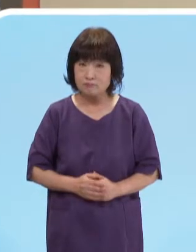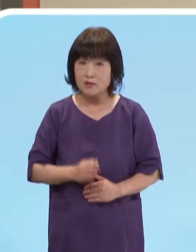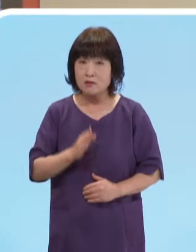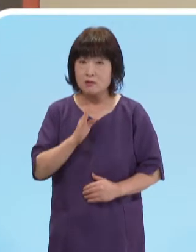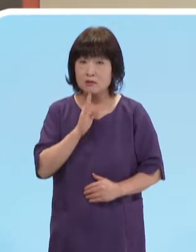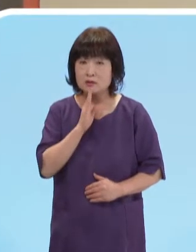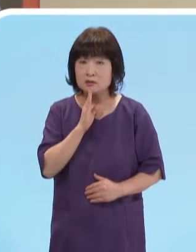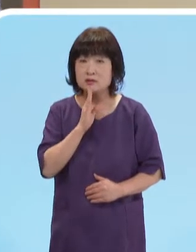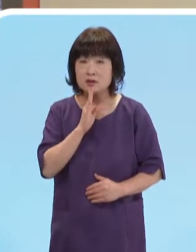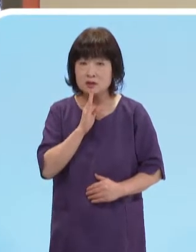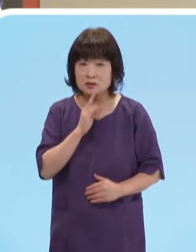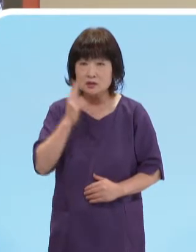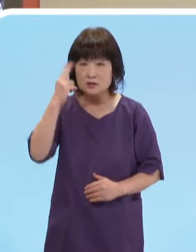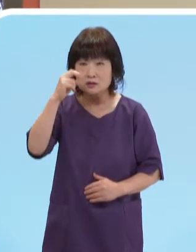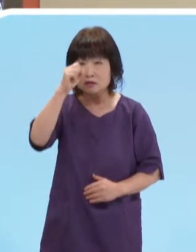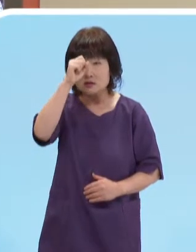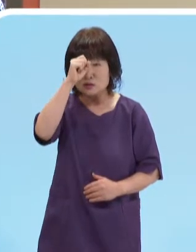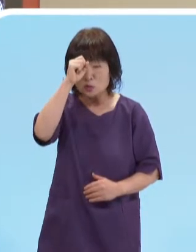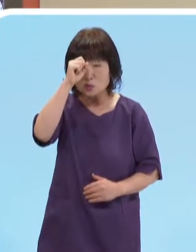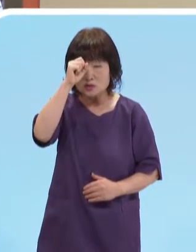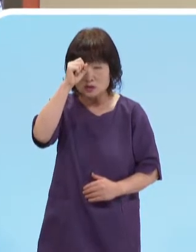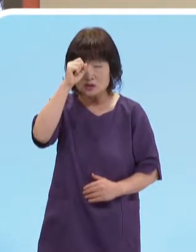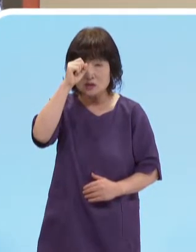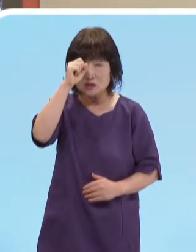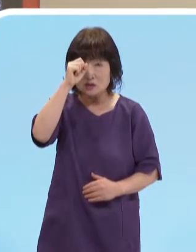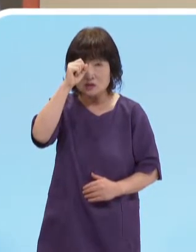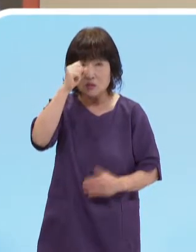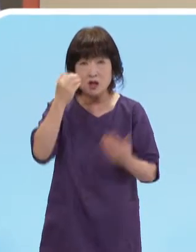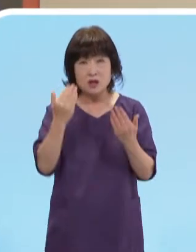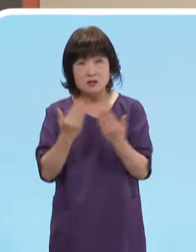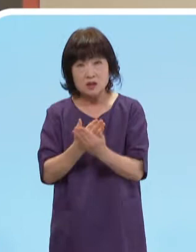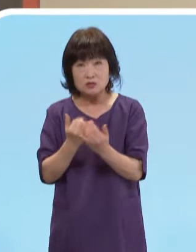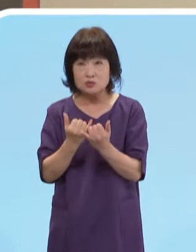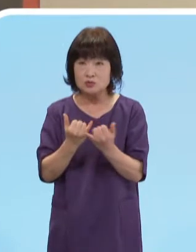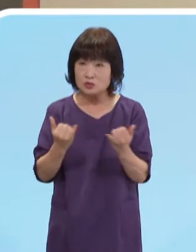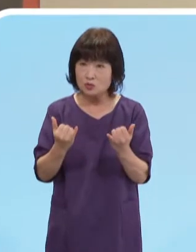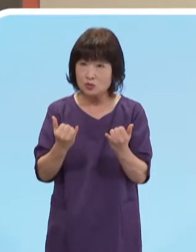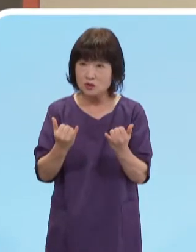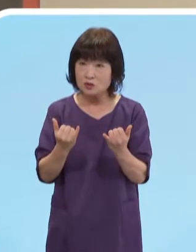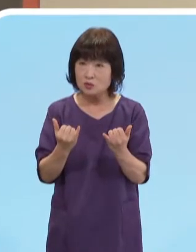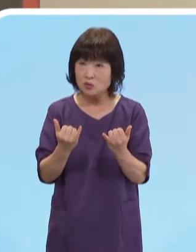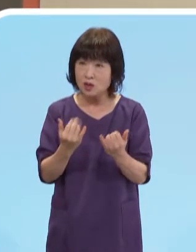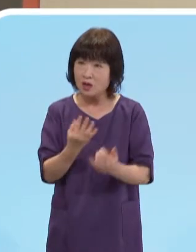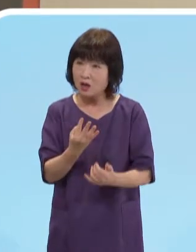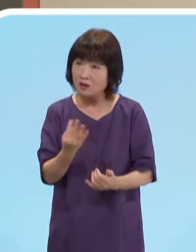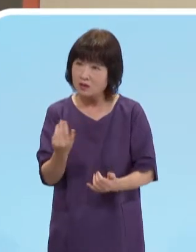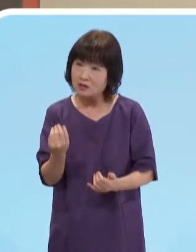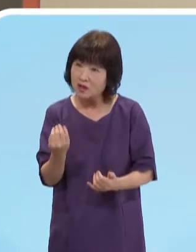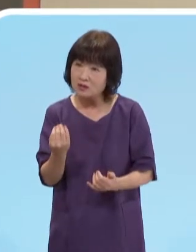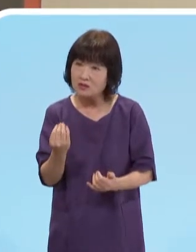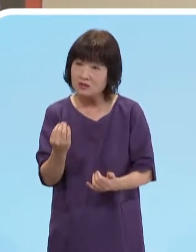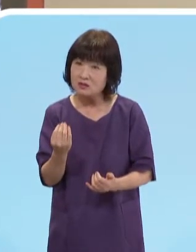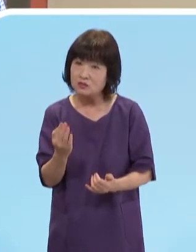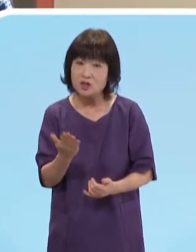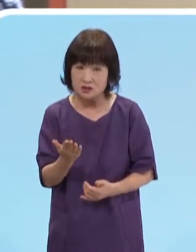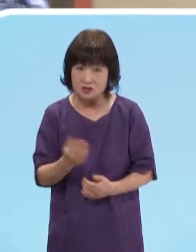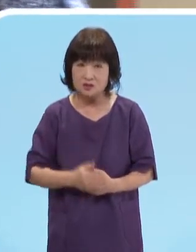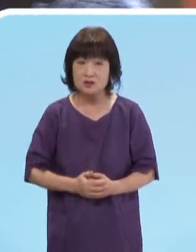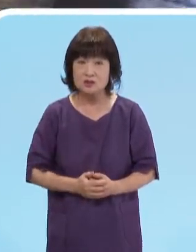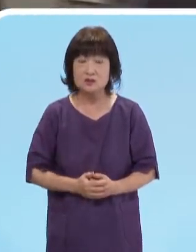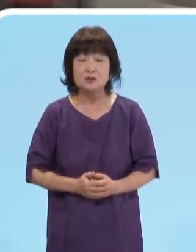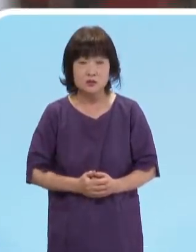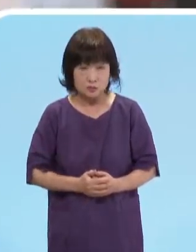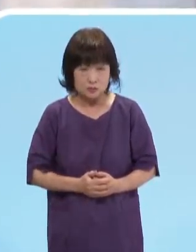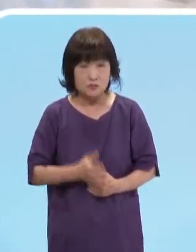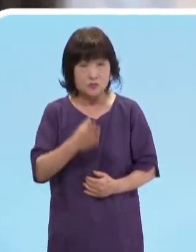実際ですね、認知症にかかられる方ってどれぐらいいらっしゃるんですか。 そうですね、